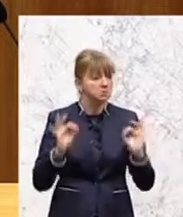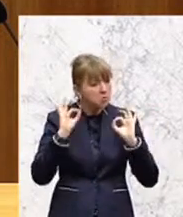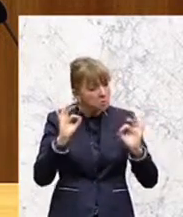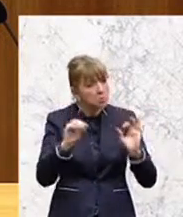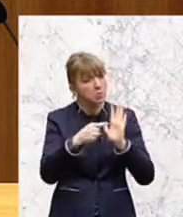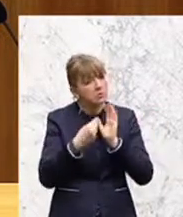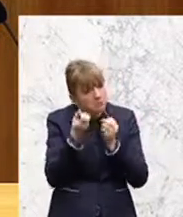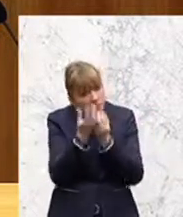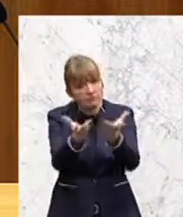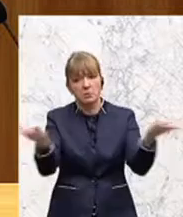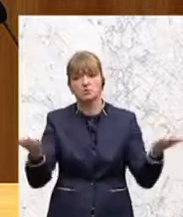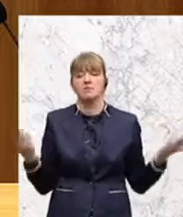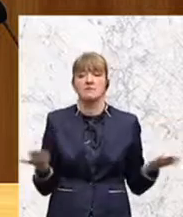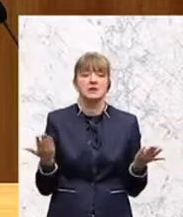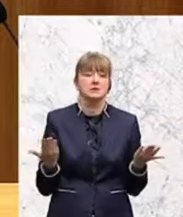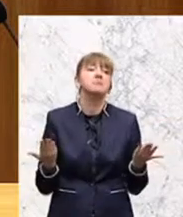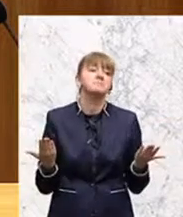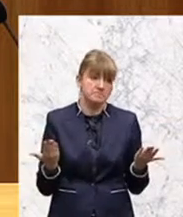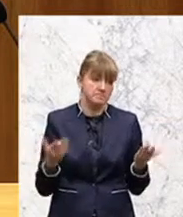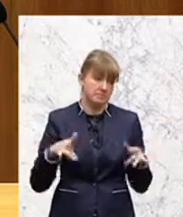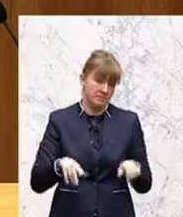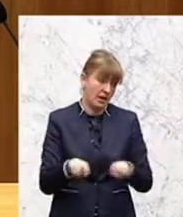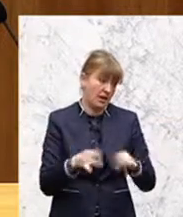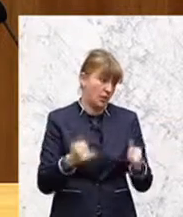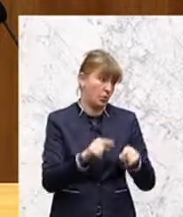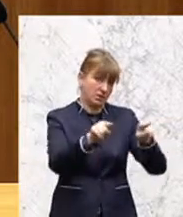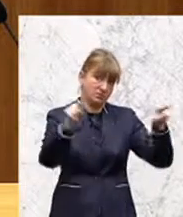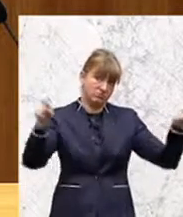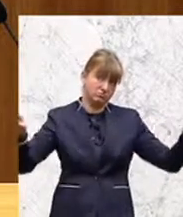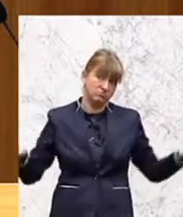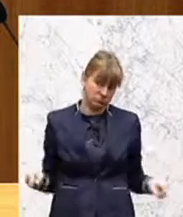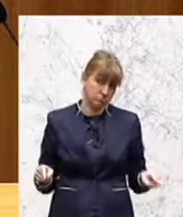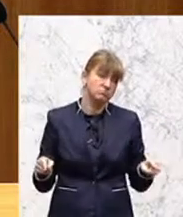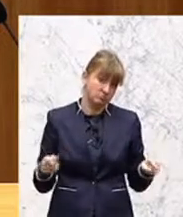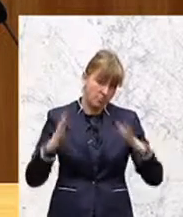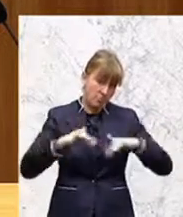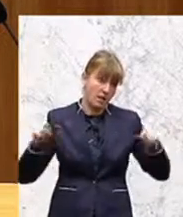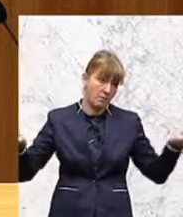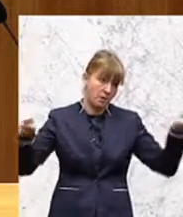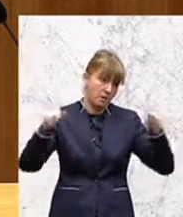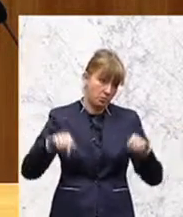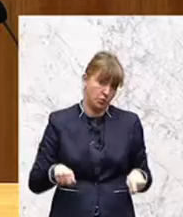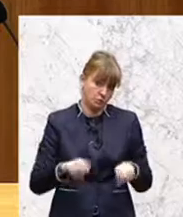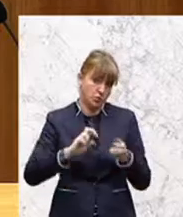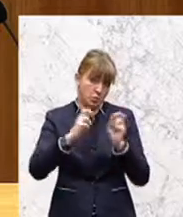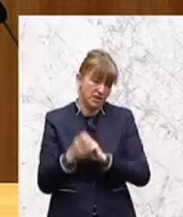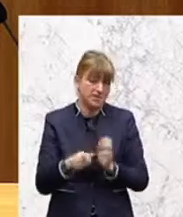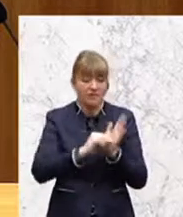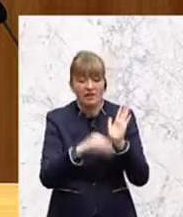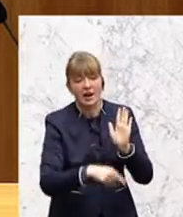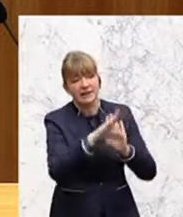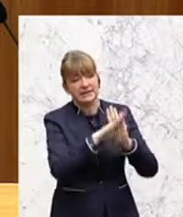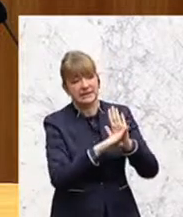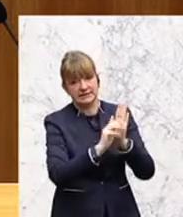die mitgegeben wurde, es ist jetzt an den Regierungen, es ist jetzt an den Parlamenten, diesen Vertrag in Gesetze